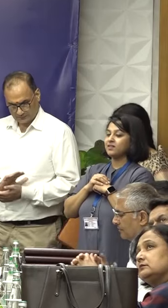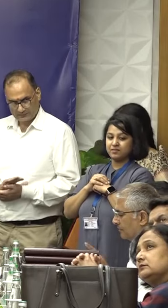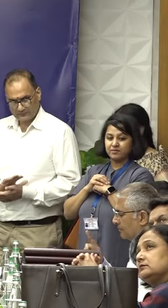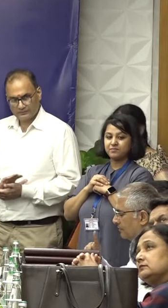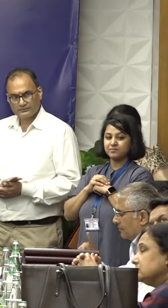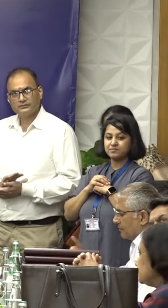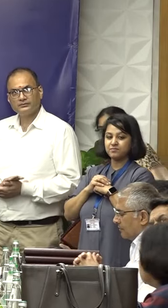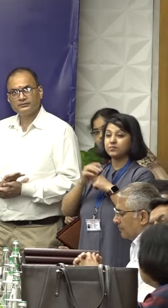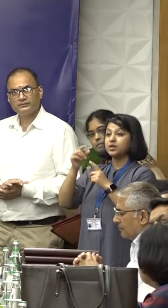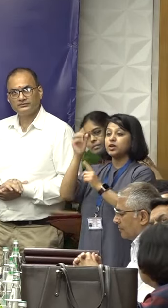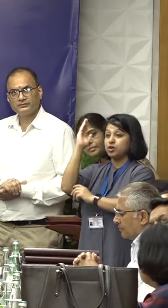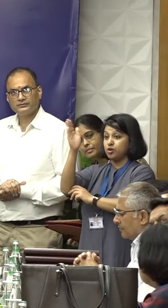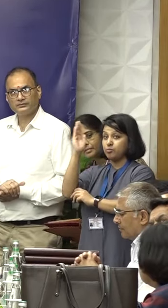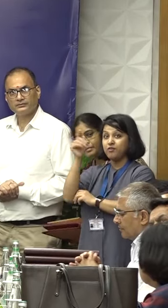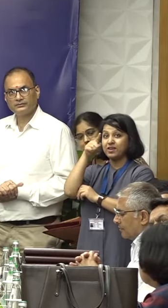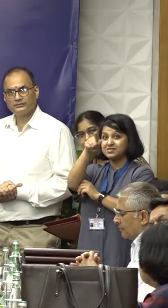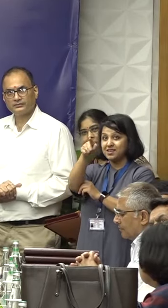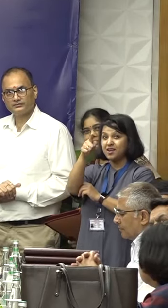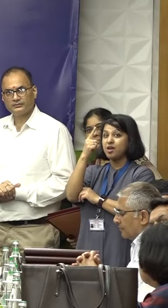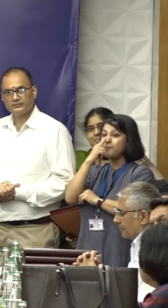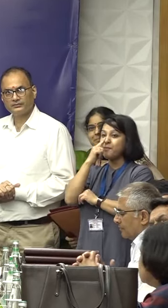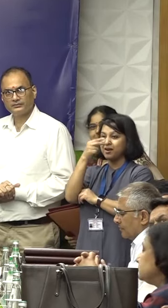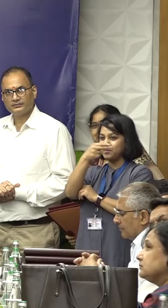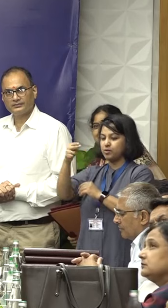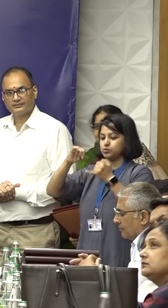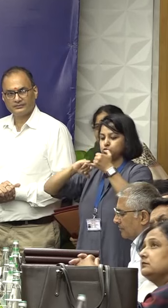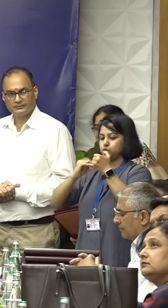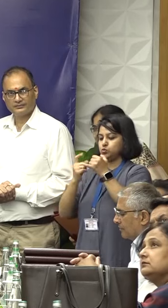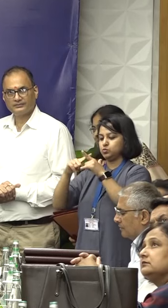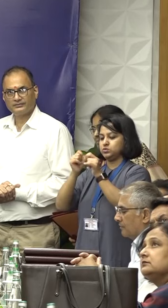सर जी, प्रोफेसर सुजाता बहुत काम कर रहे हैं इस फील्ड में, चलिए बहुत